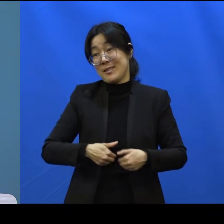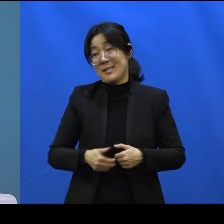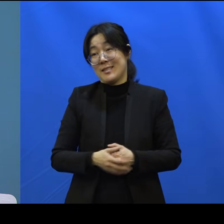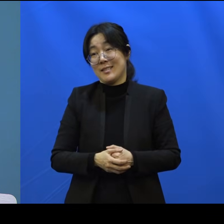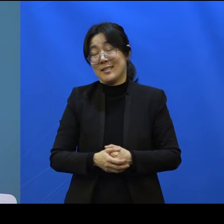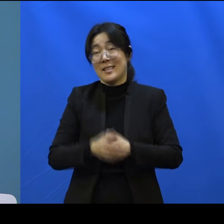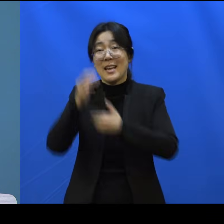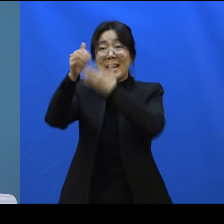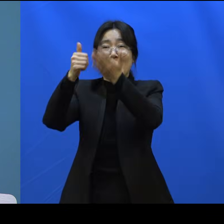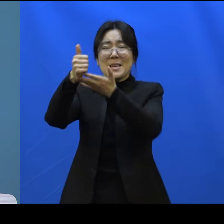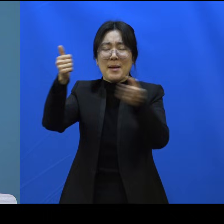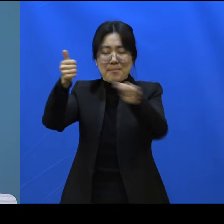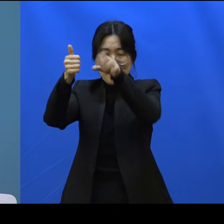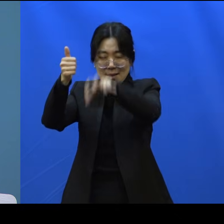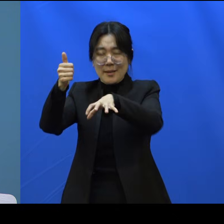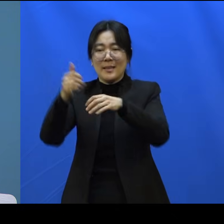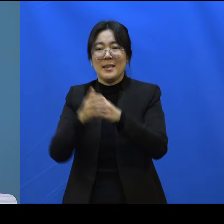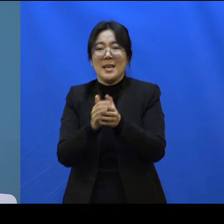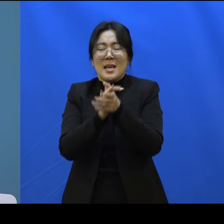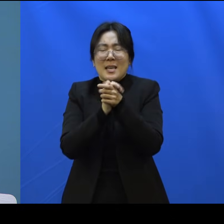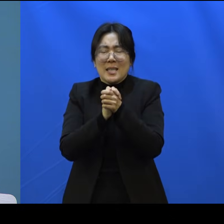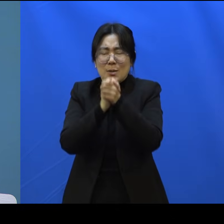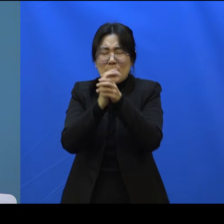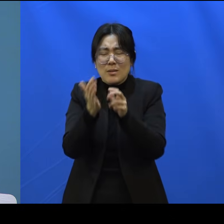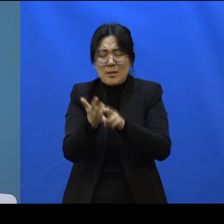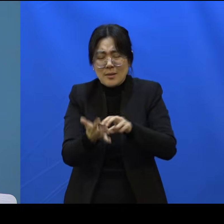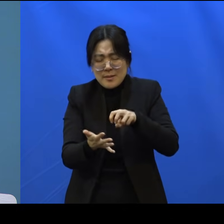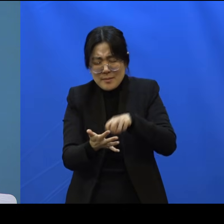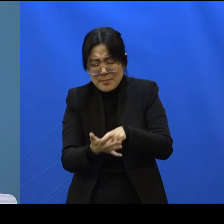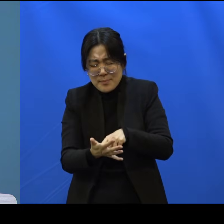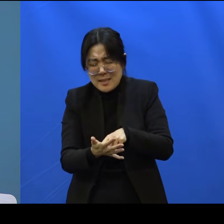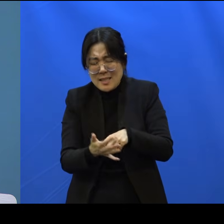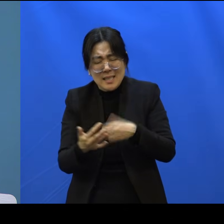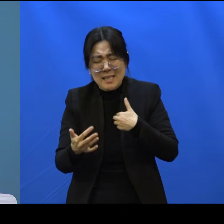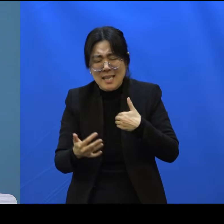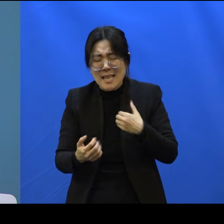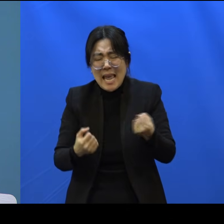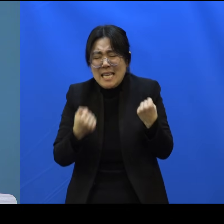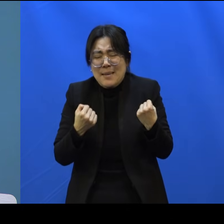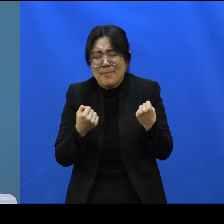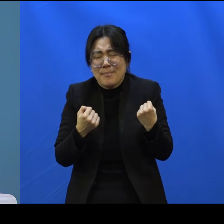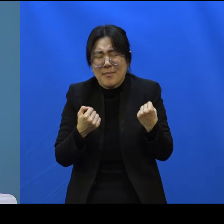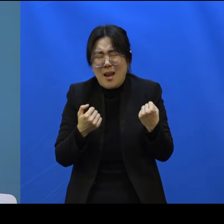하나님 앞에 기도를 하는 거, 엎드리는 거, 성령의 도우심을 구하는 거죠.